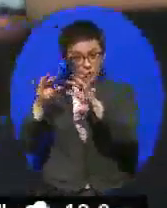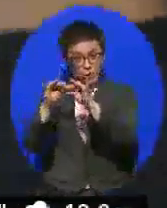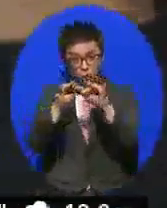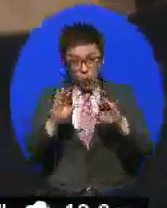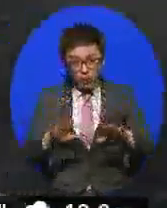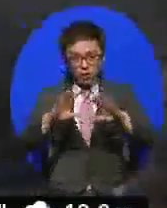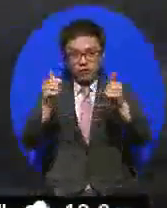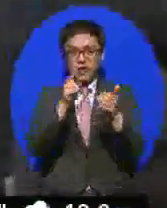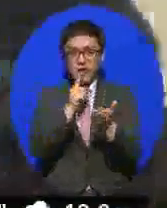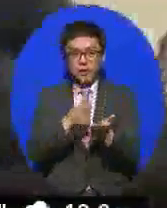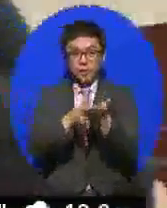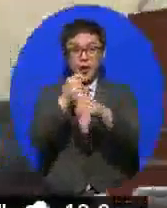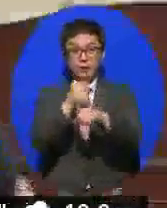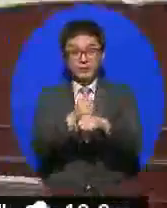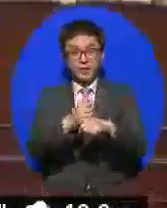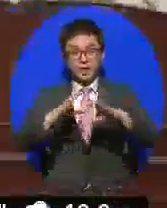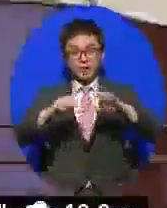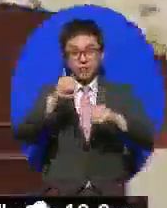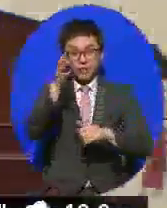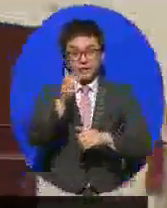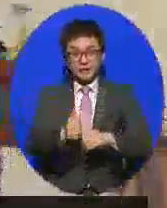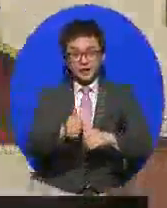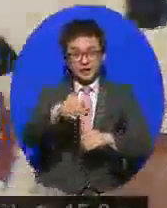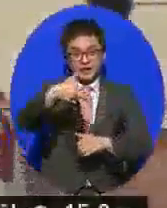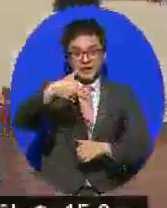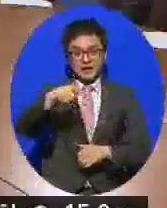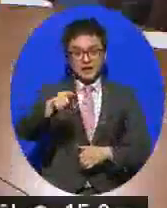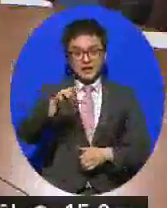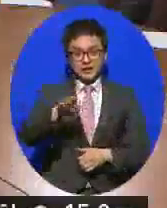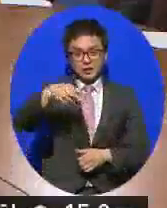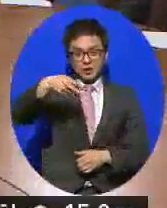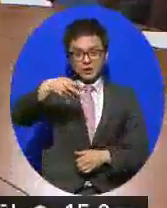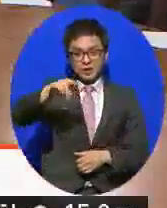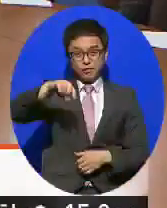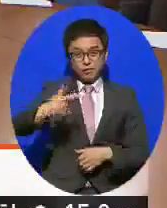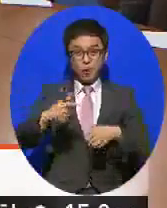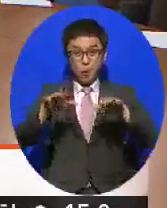예정입니다. 내일 임기가 끝나는 정세균 국회의장은